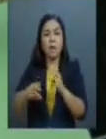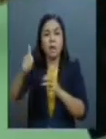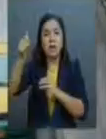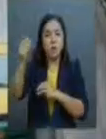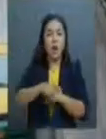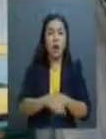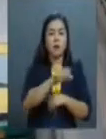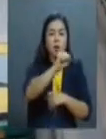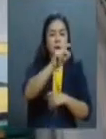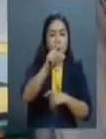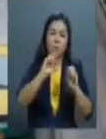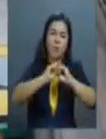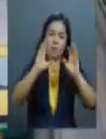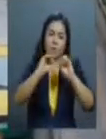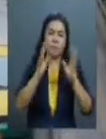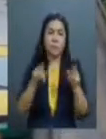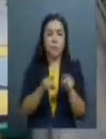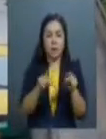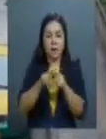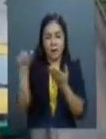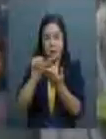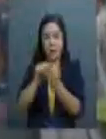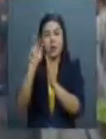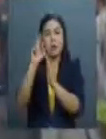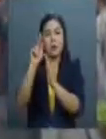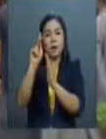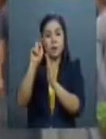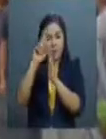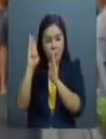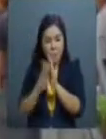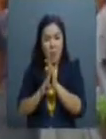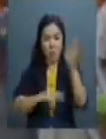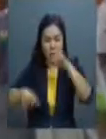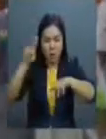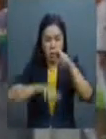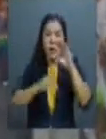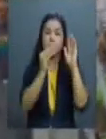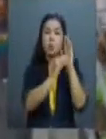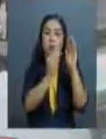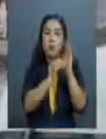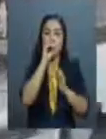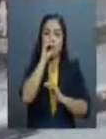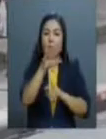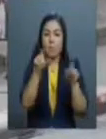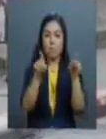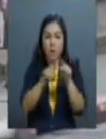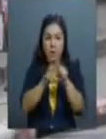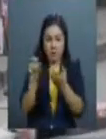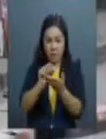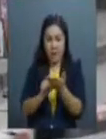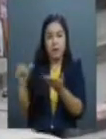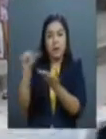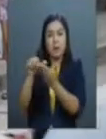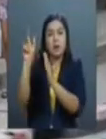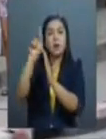ข.ร่างแก้ไขพ.ร.บ.ระเบียบบริหารราชการกรุงเทพมหานครถือเป็นหนึ่งใน6ร่างกฎหมายที่เ